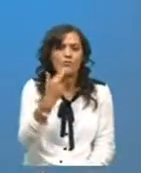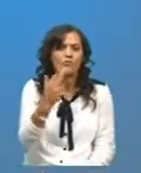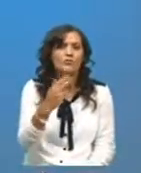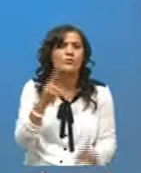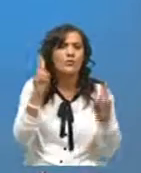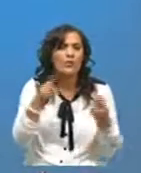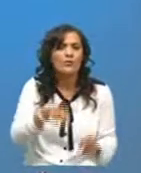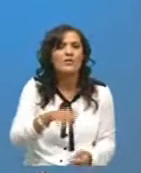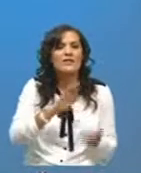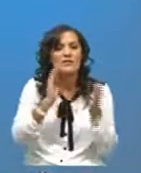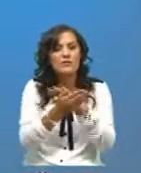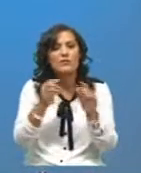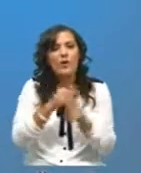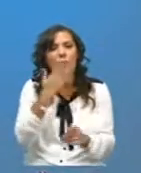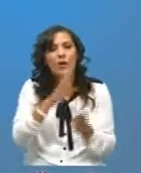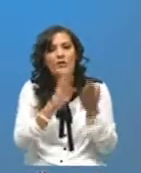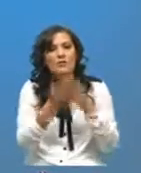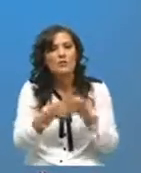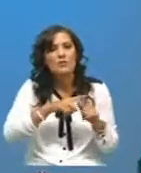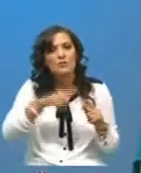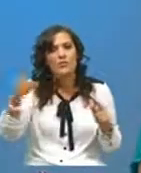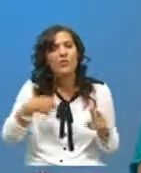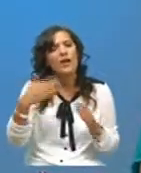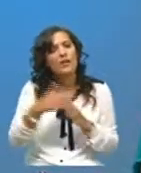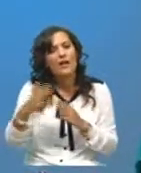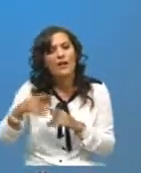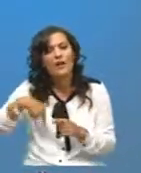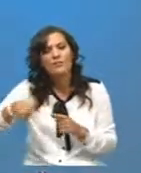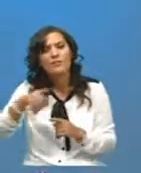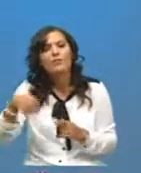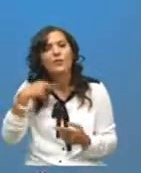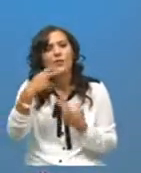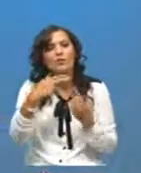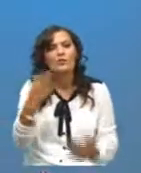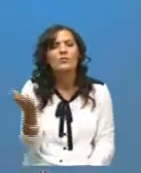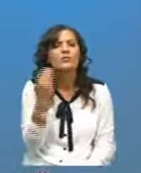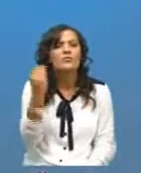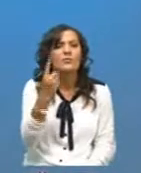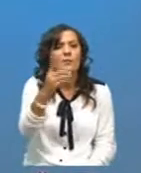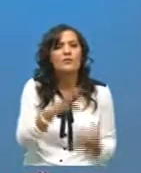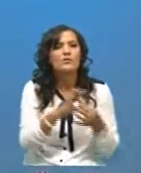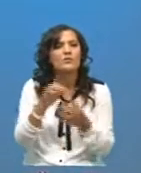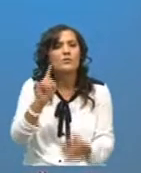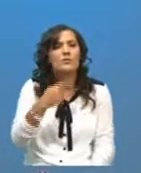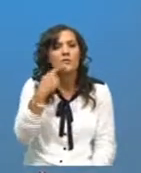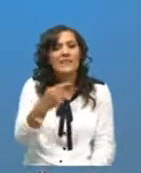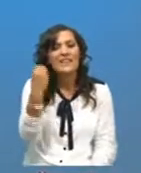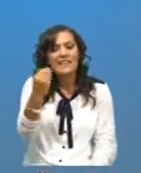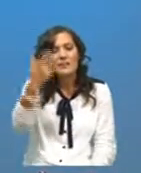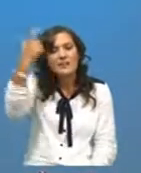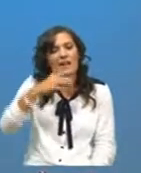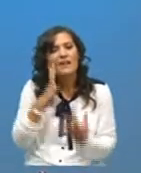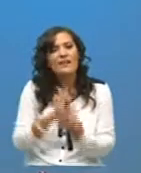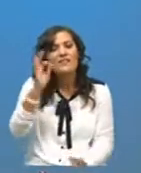konuşulacak bir konu sezon boyunca değil mi oku bu olunca ara beni ara ara gene konuşuruz şöyle güzel bir cümle buldum diyor ki